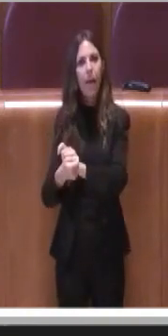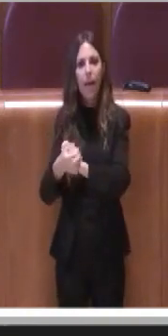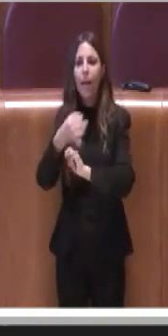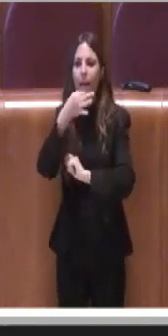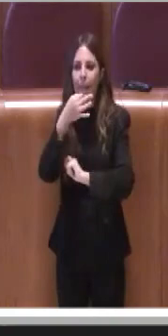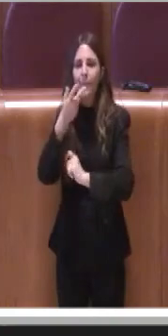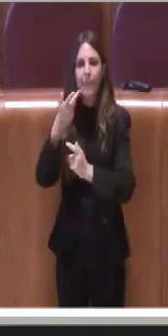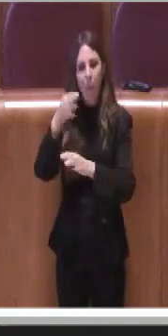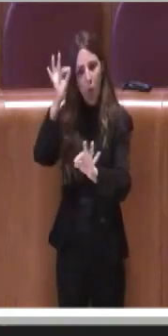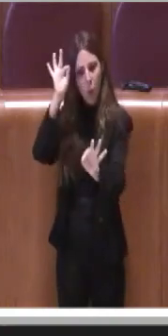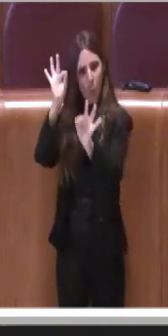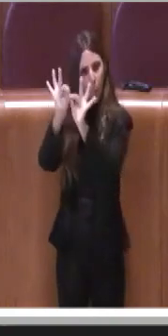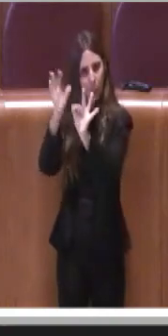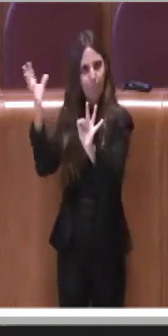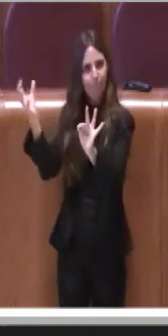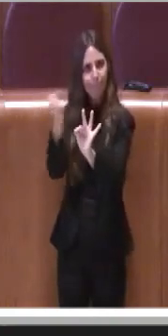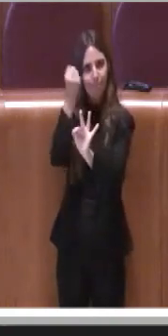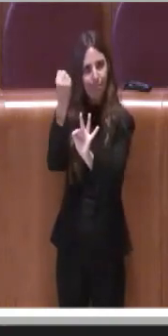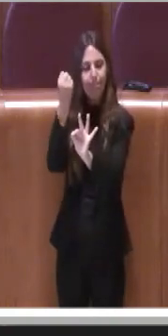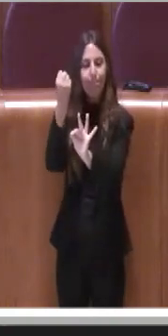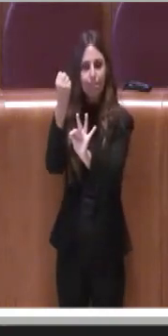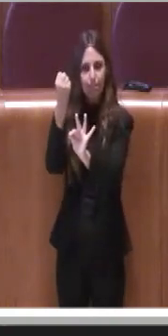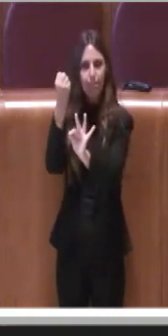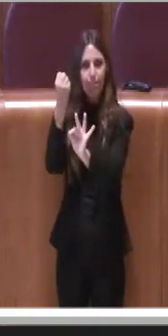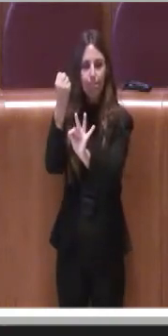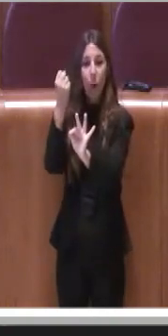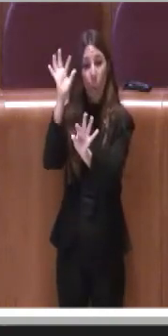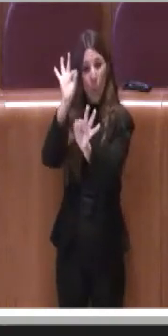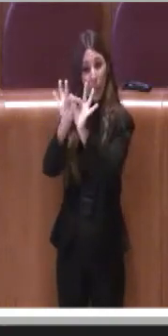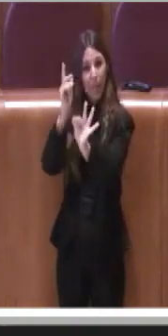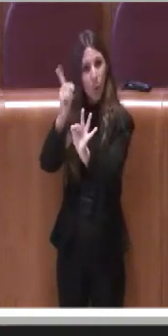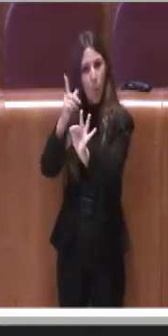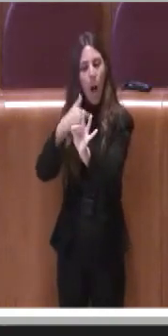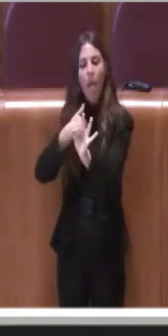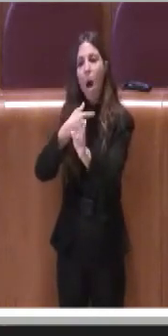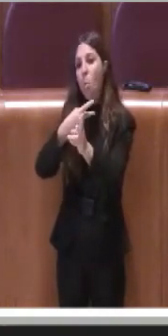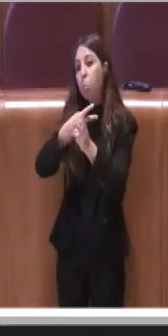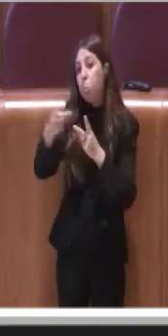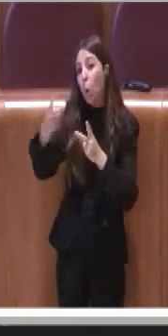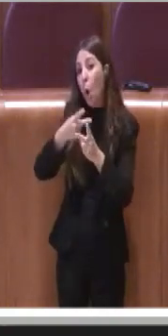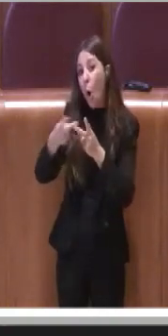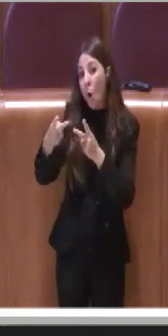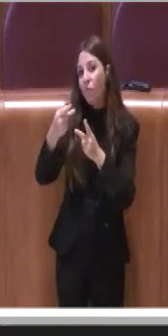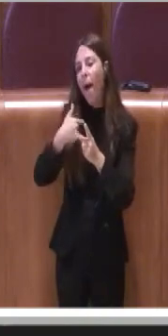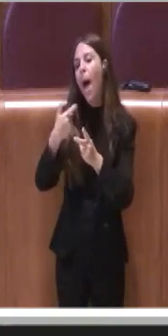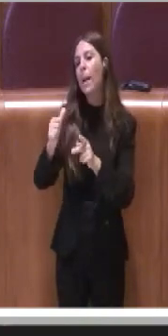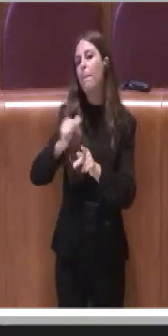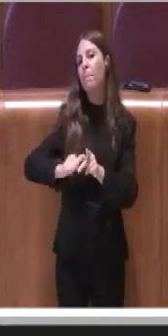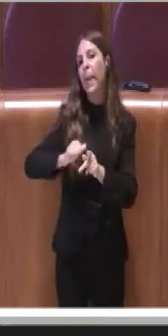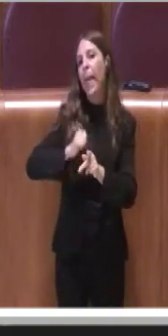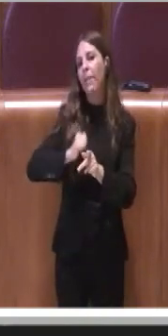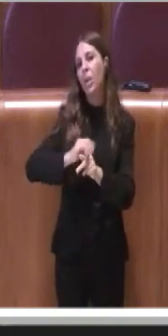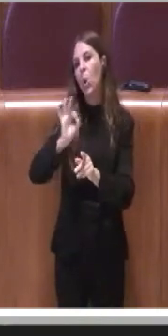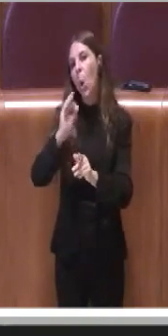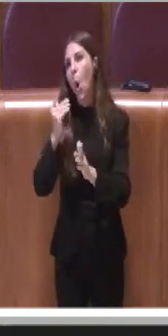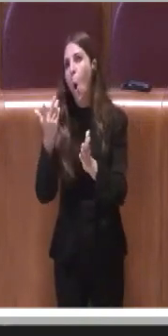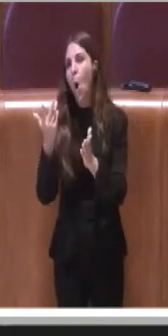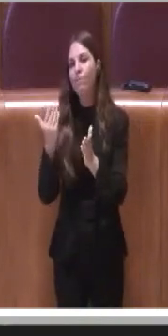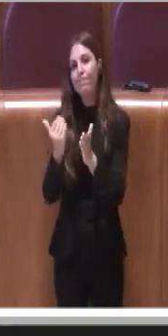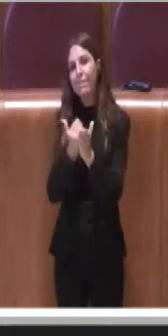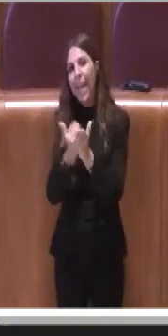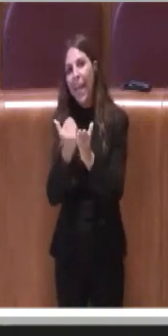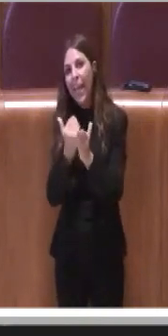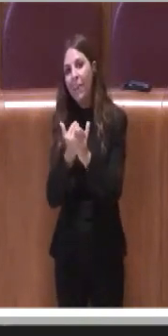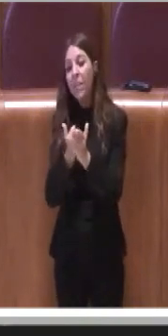perdere di vista l'obiettivo, che è quello di cercare di eliminare o di prevenire che i nostri cittadini più